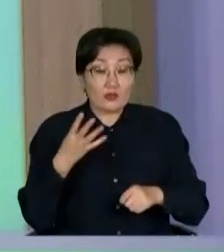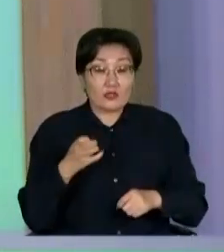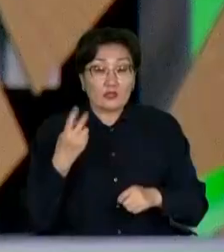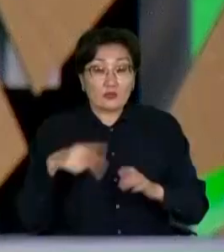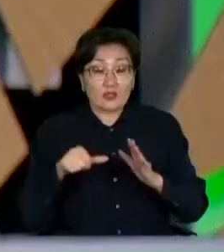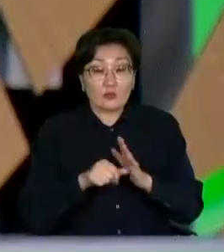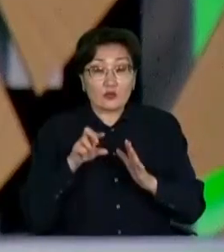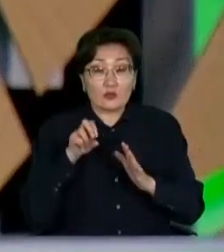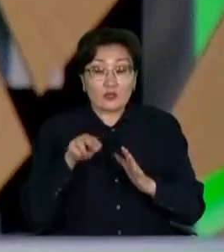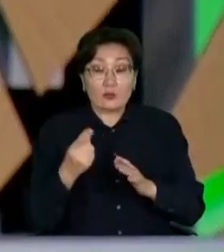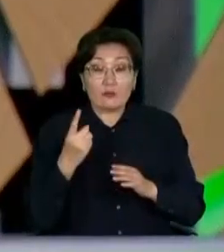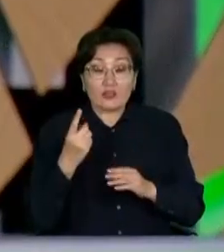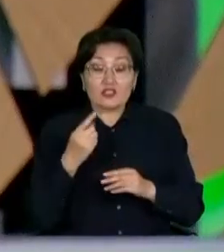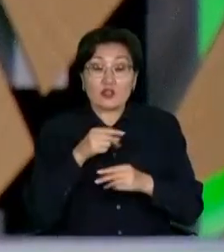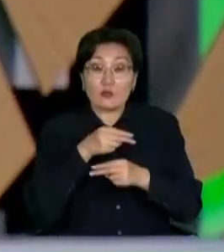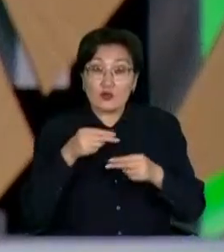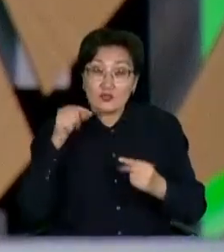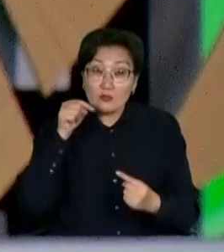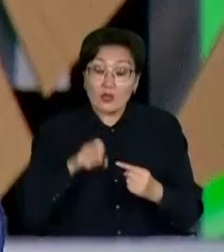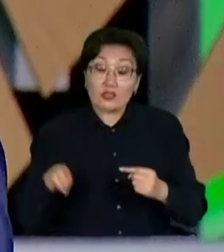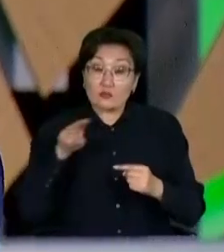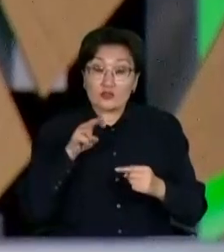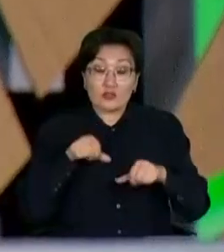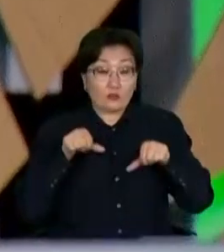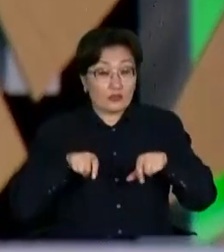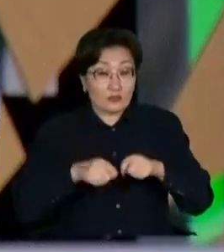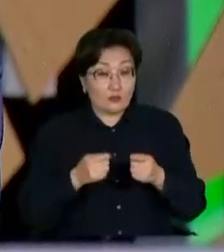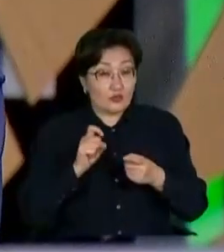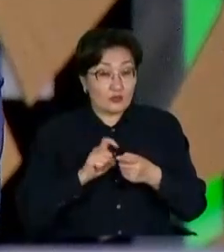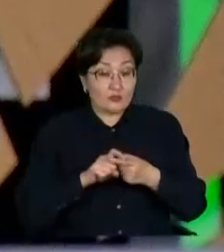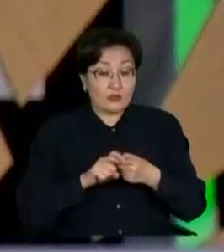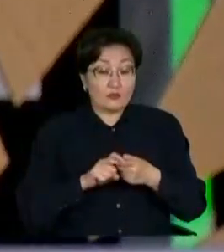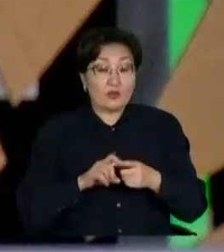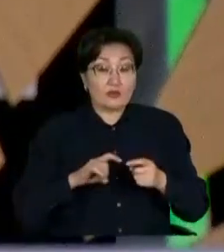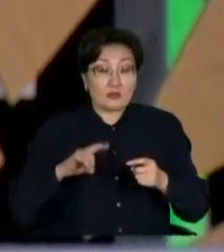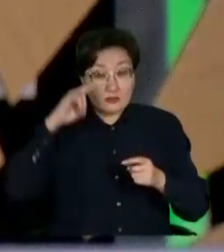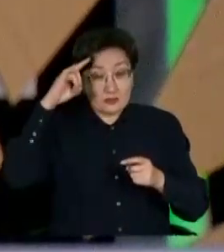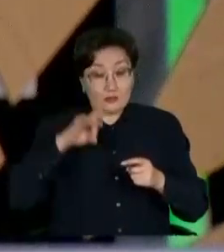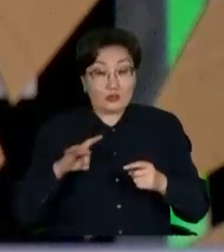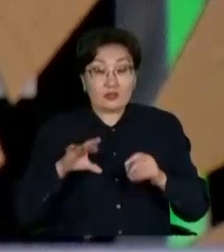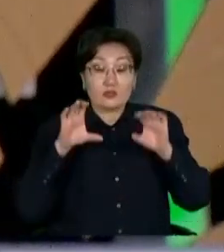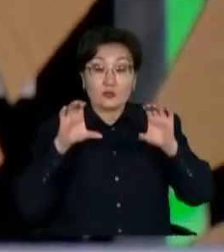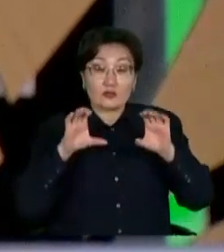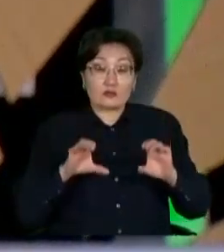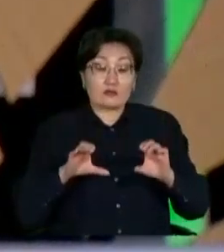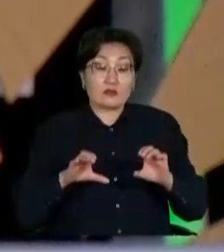426-шы баптың 1-ші бөлімін әкімшілік құқық бұзушылық туралы Қазақстан Республика кодексімен